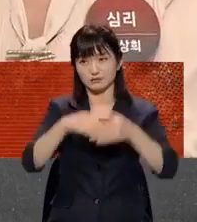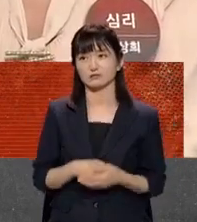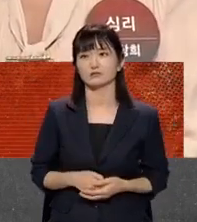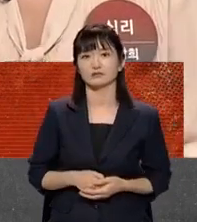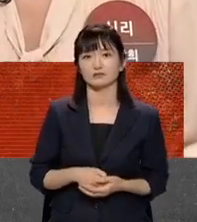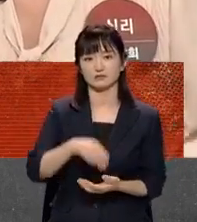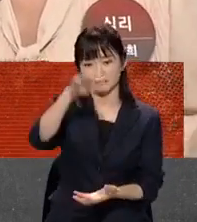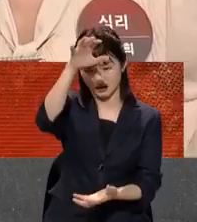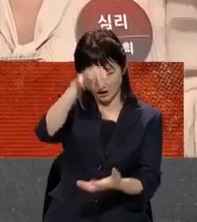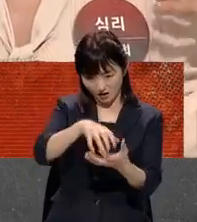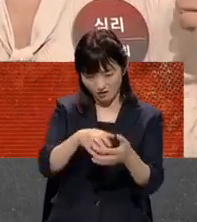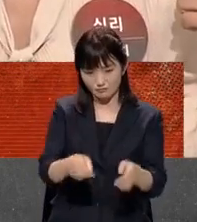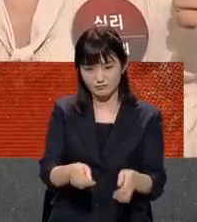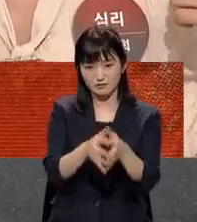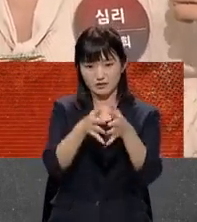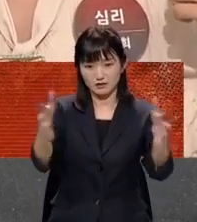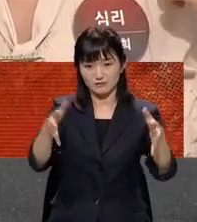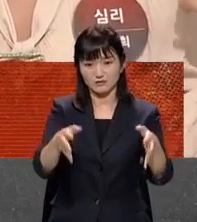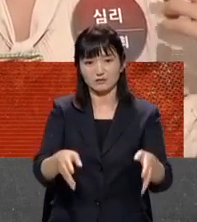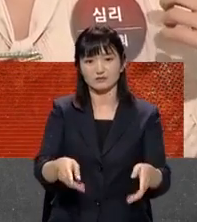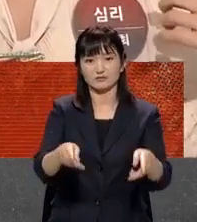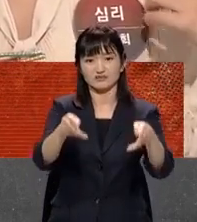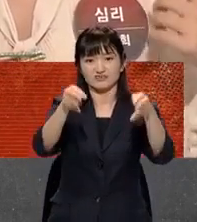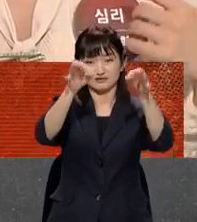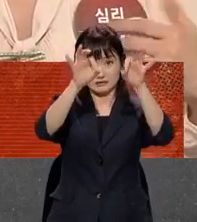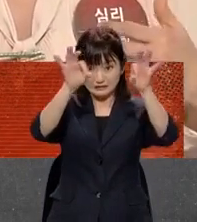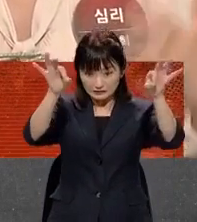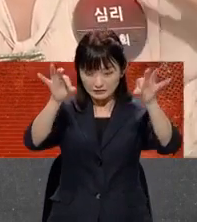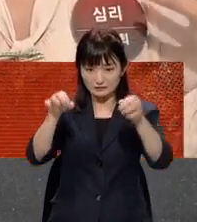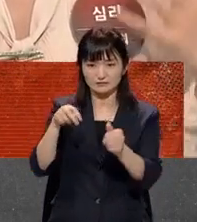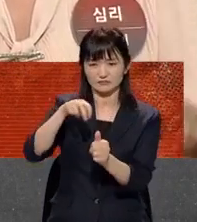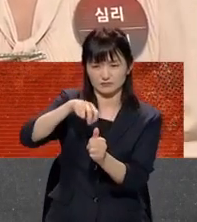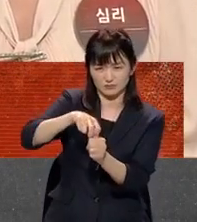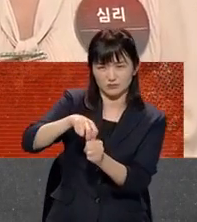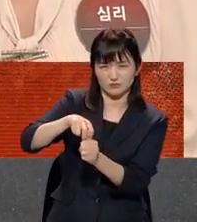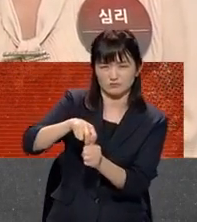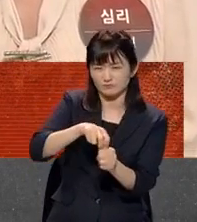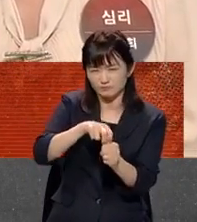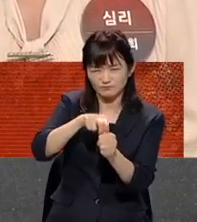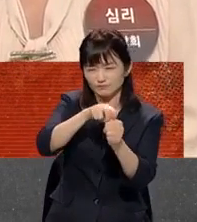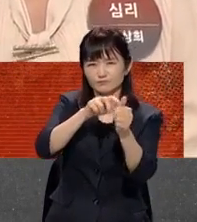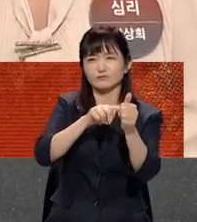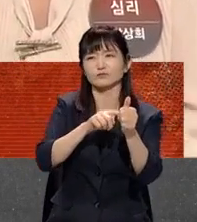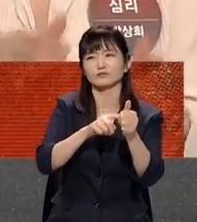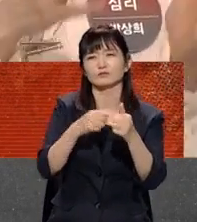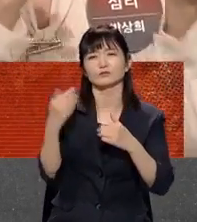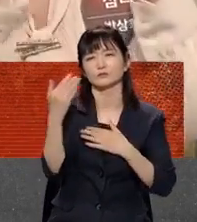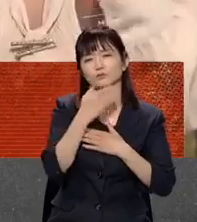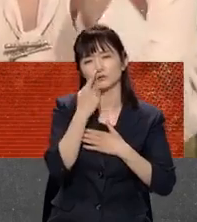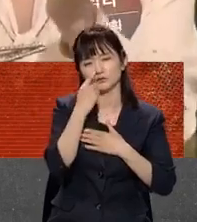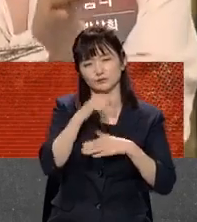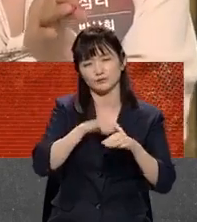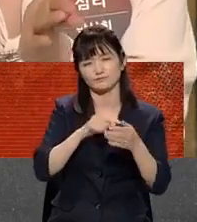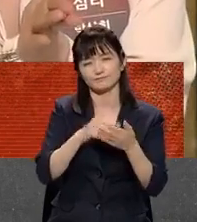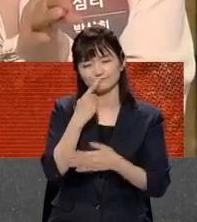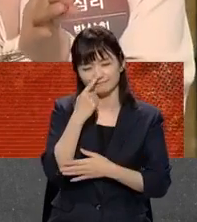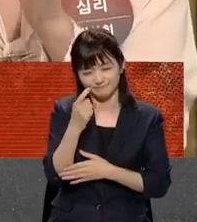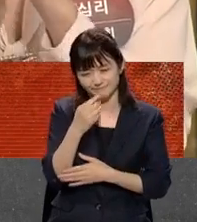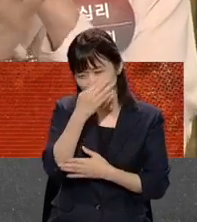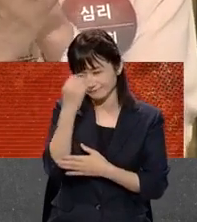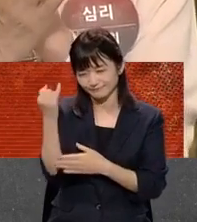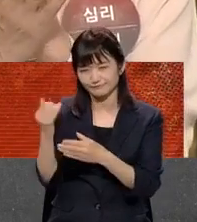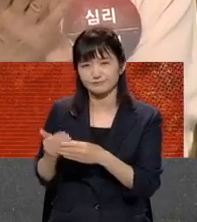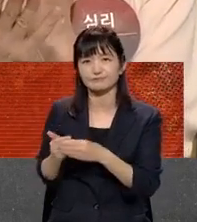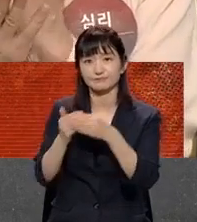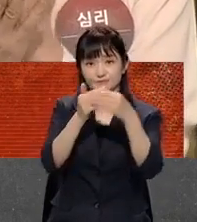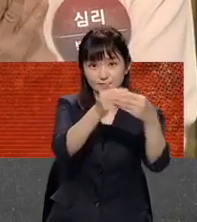10층을 걸어간 겁니다 없고 너무 이제 뭐 마음도 멋있 멋있고 이런 청년 같은데 그렇게 9층에 할머니를 모셔다 드리고